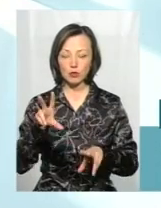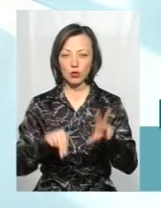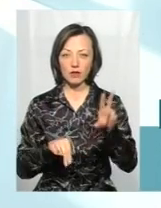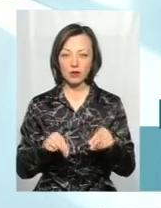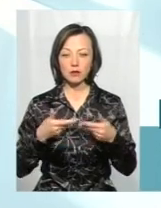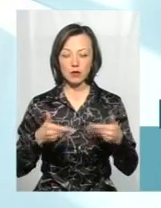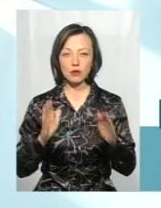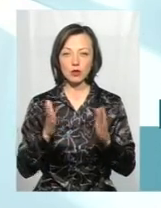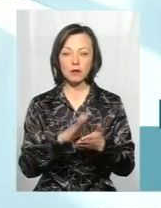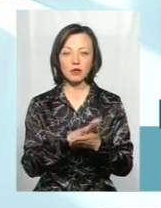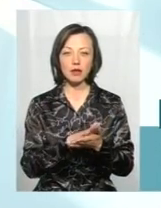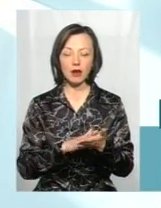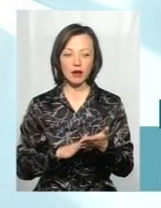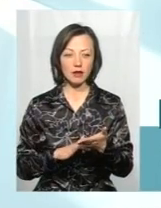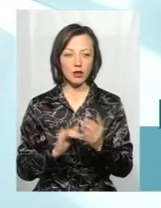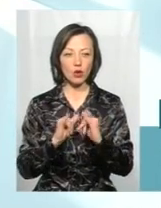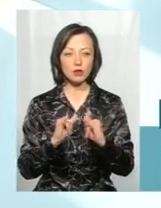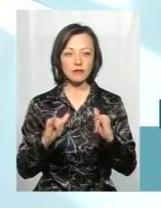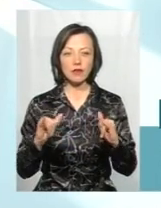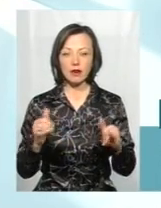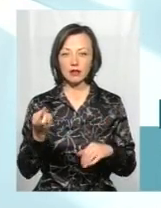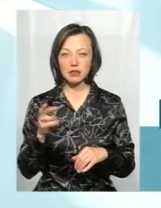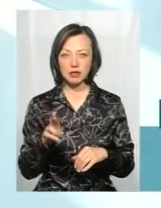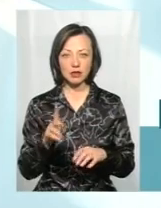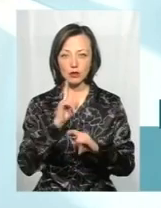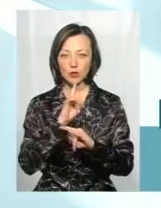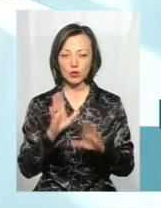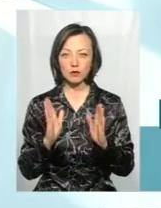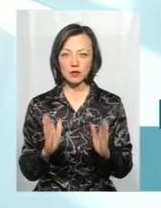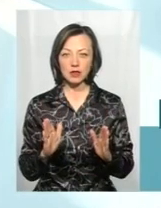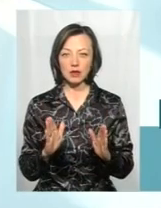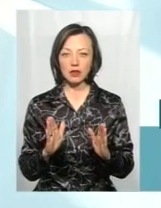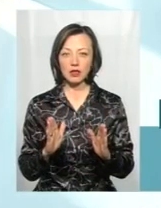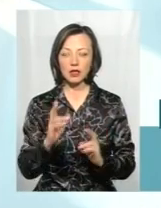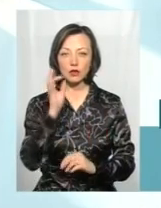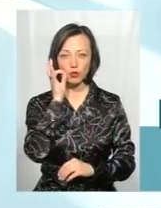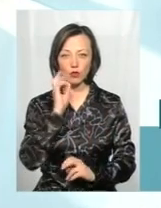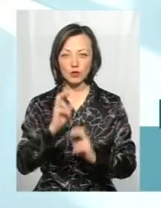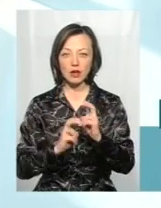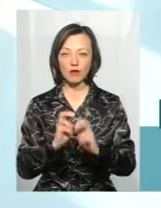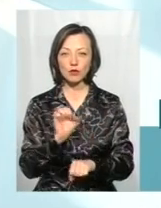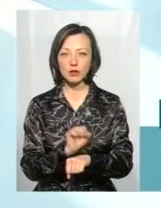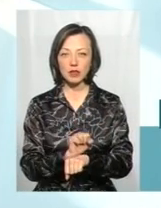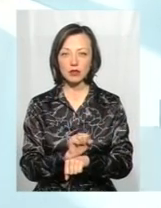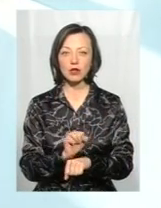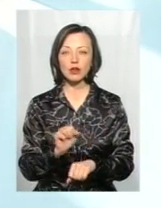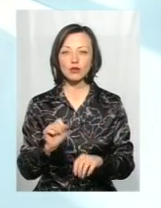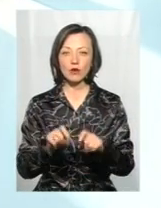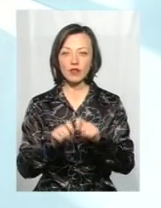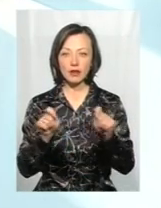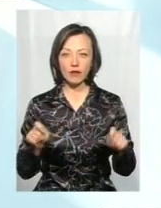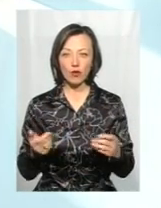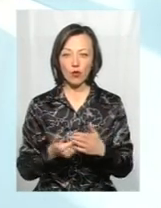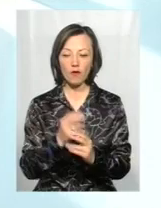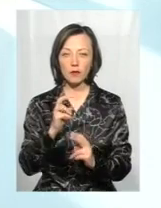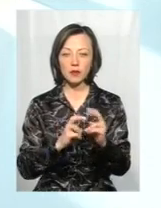що ми будемо далі розвиватися, що ми не будемо тільки на Неркевицькому цукровому заводі зупинятися, що у нас буде відкриватися нові підприємства,